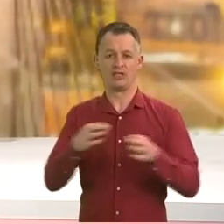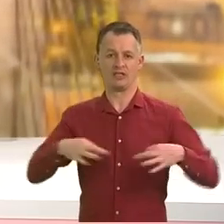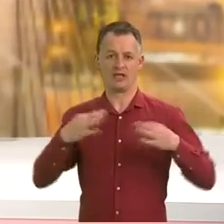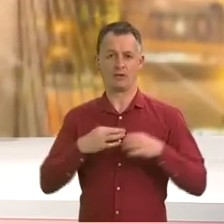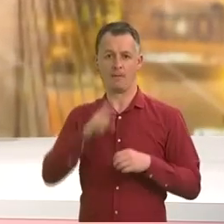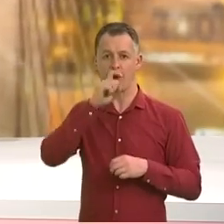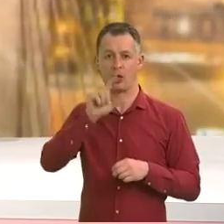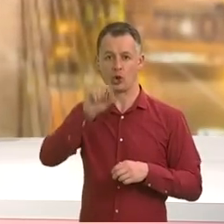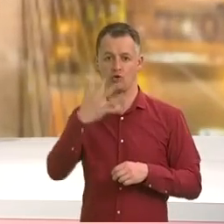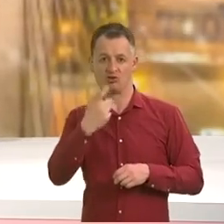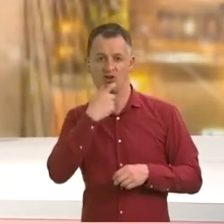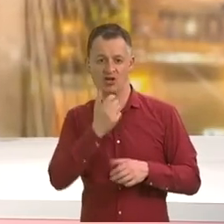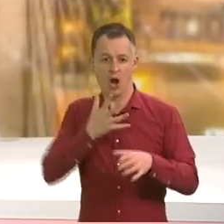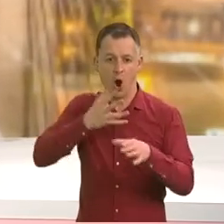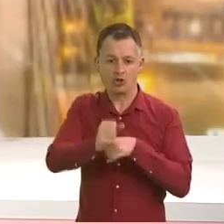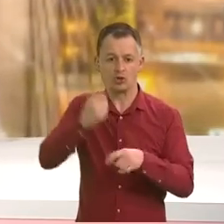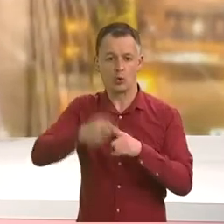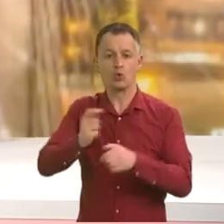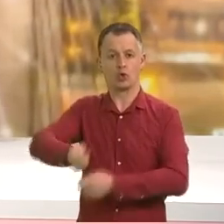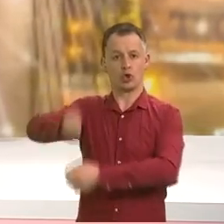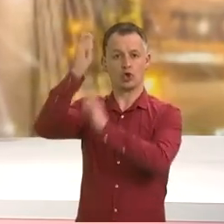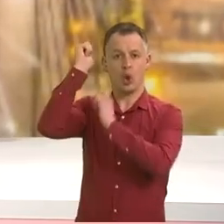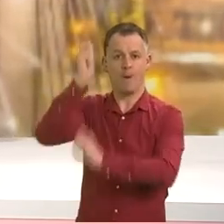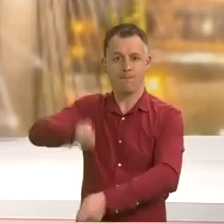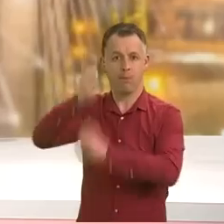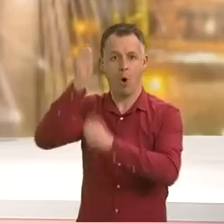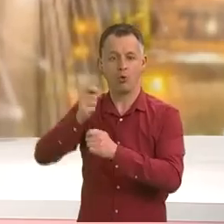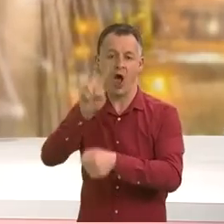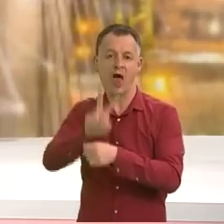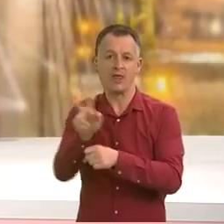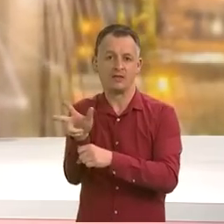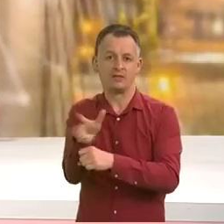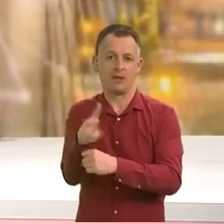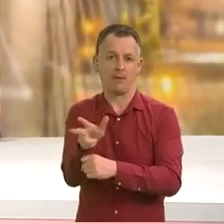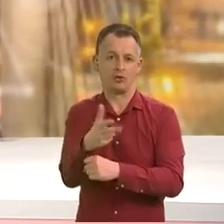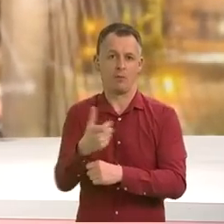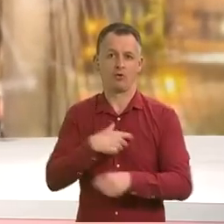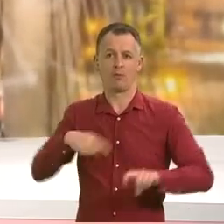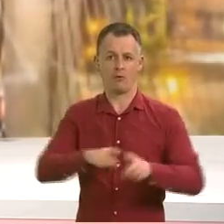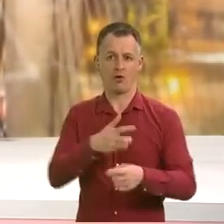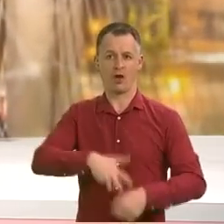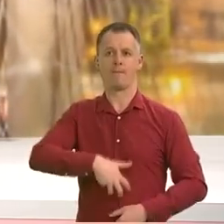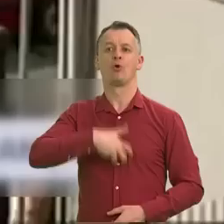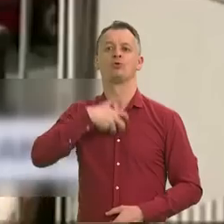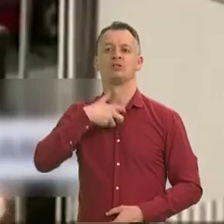vârstă de 25 de ani i-a ucis cu un topor. Vă avertizez că urmează informații și detalii ce vă pot afecta emoțional.